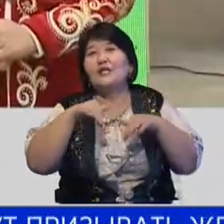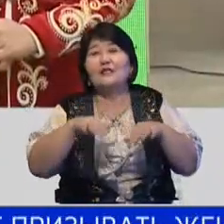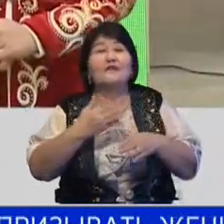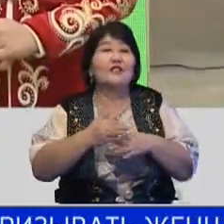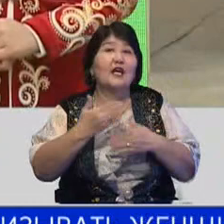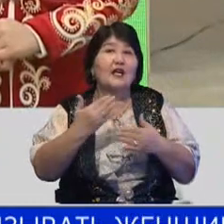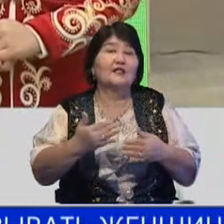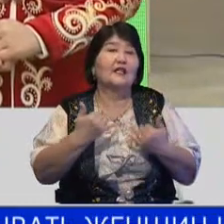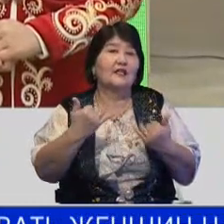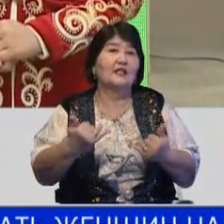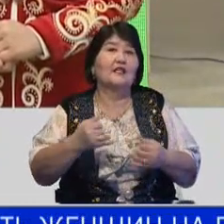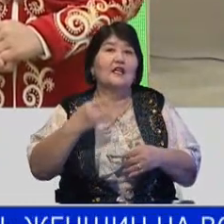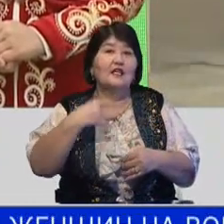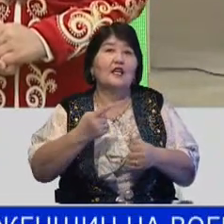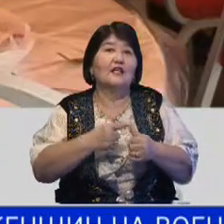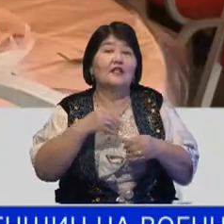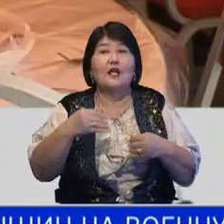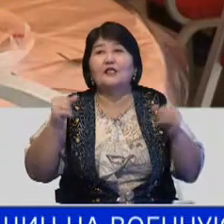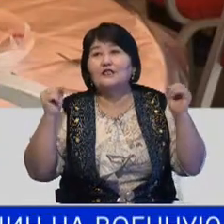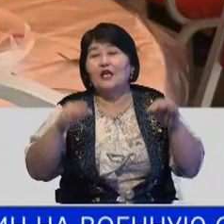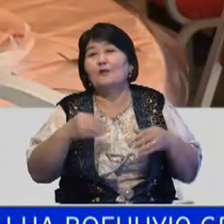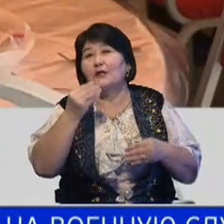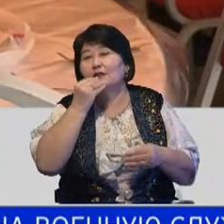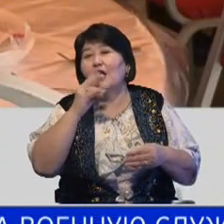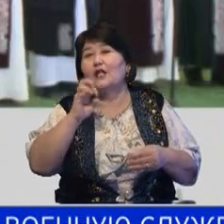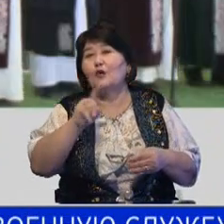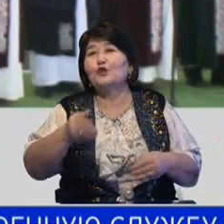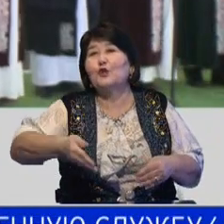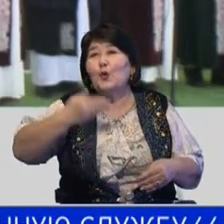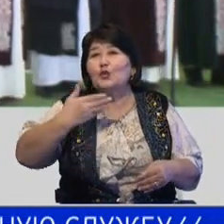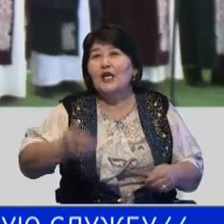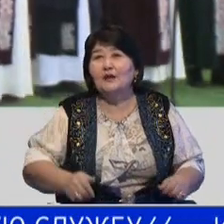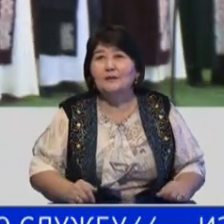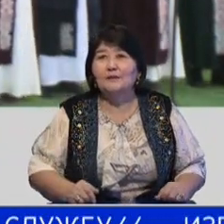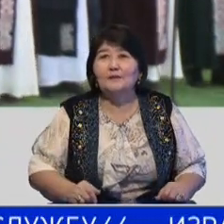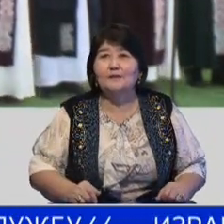в частности, ритуал наречия младенца. Собравшиеся отведали